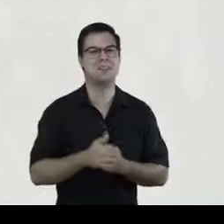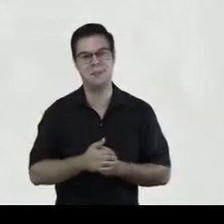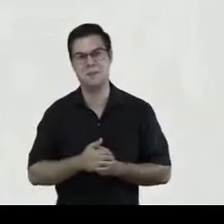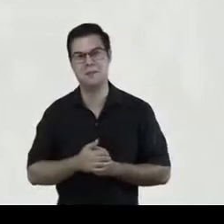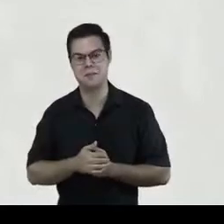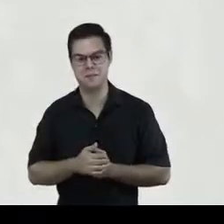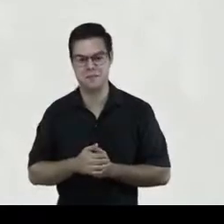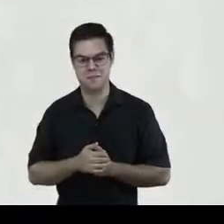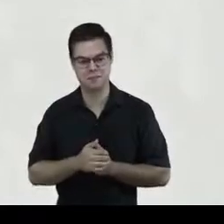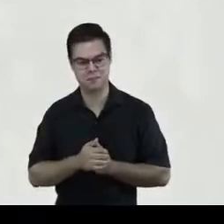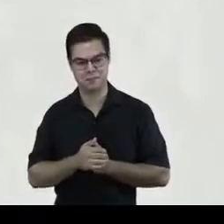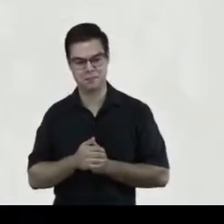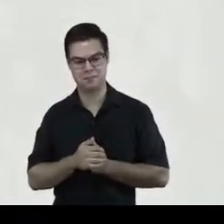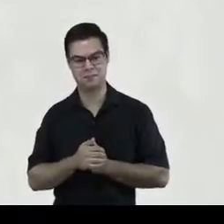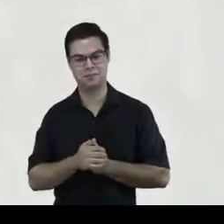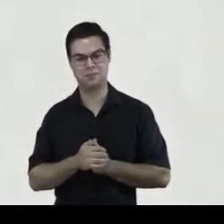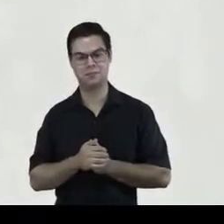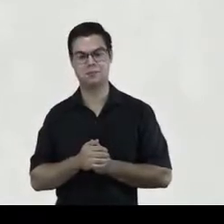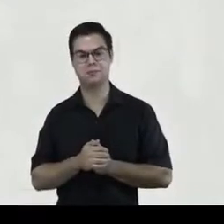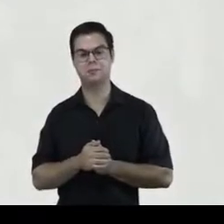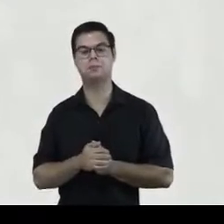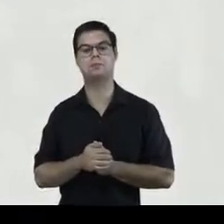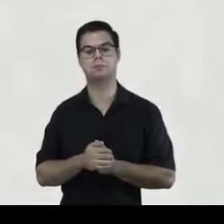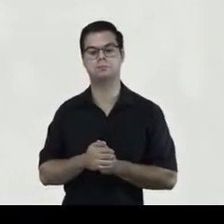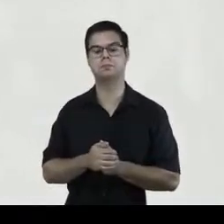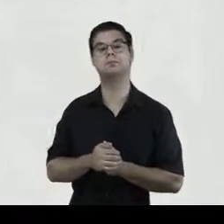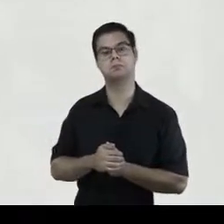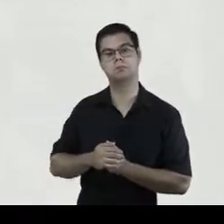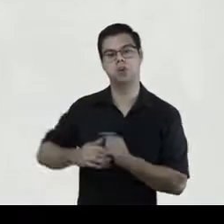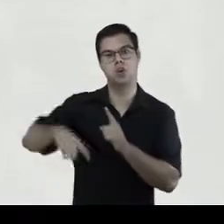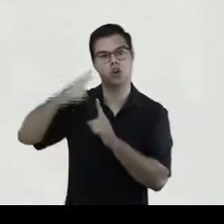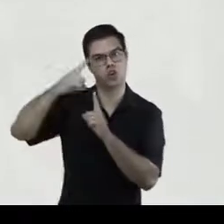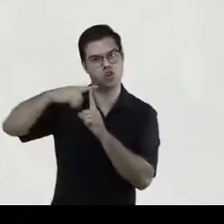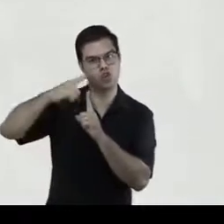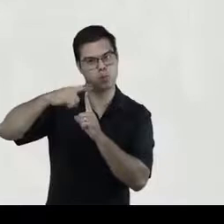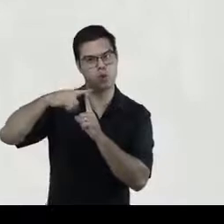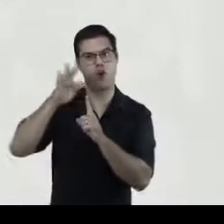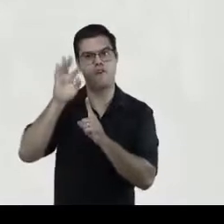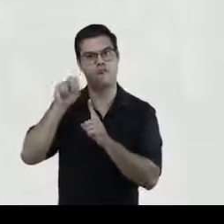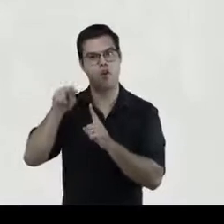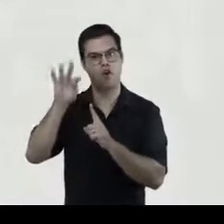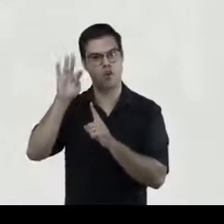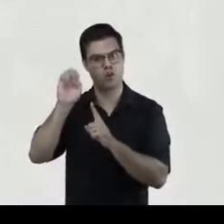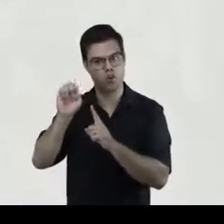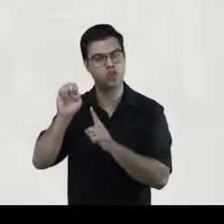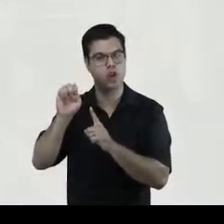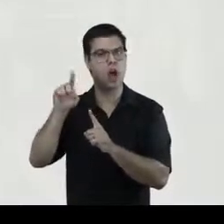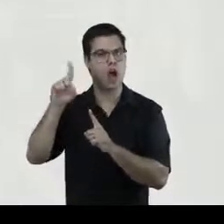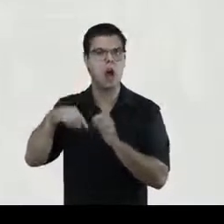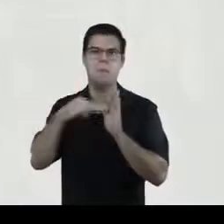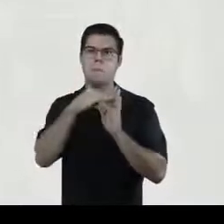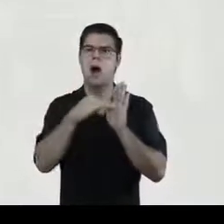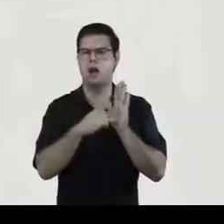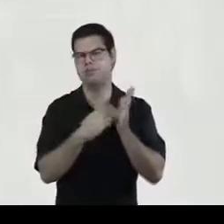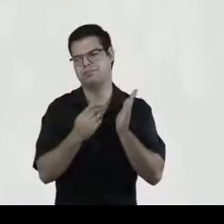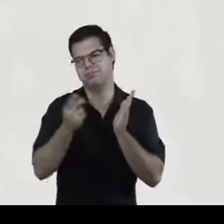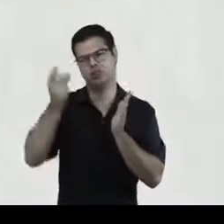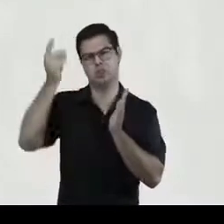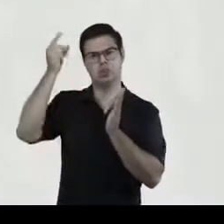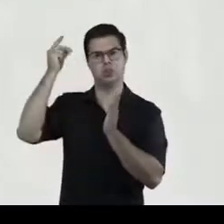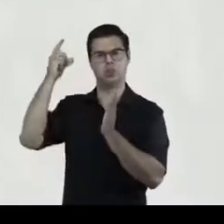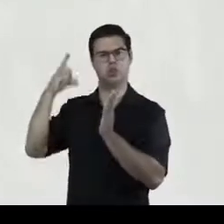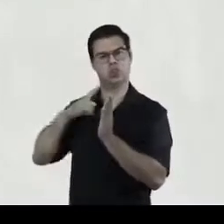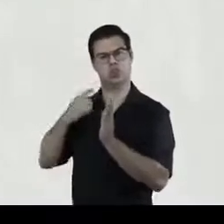Die Typenerkennung ist an und für sich eine etablierte Methode. Das macht man seit mehr als 100 Jahren.